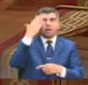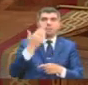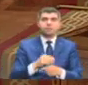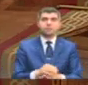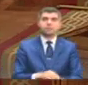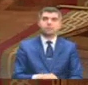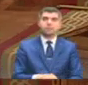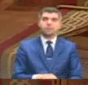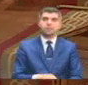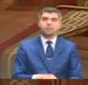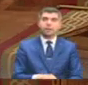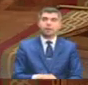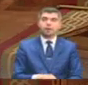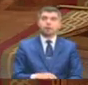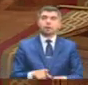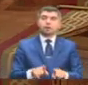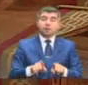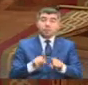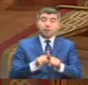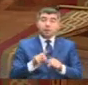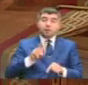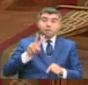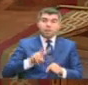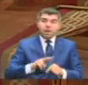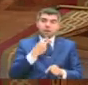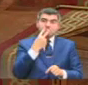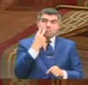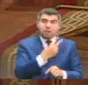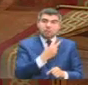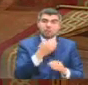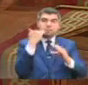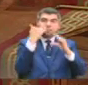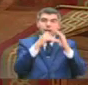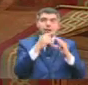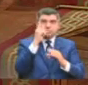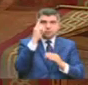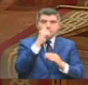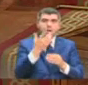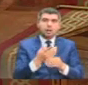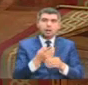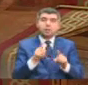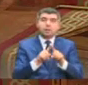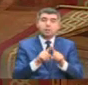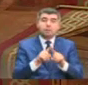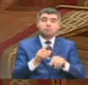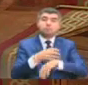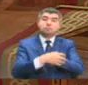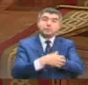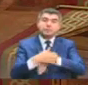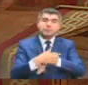ديالنا، وعندك واحد الواقع في الدراسة راه سلموها لك دابا ديال الطبقة